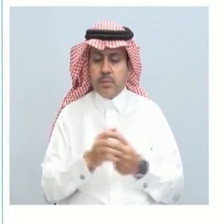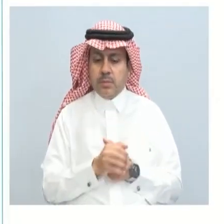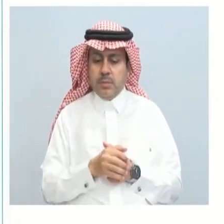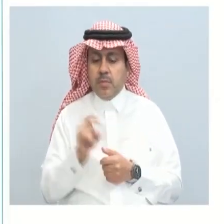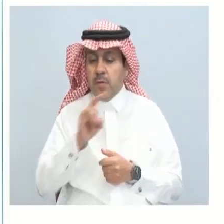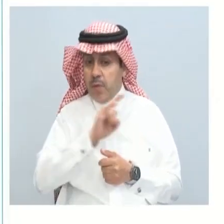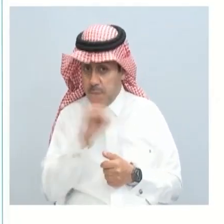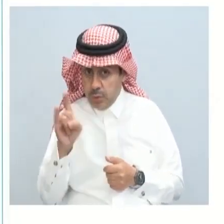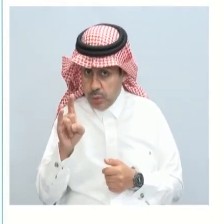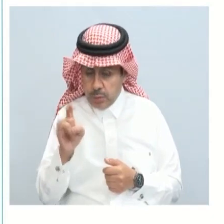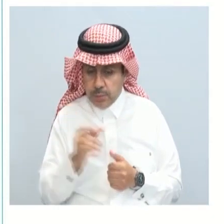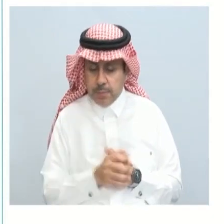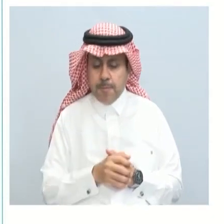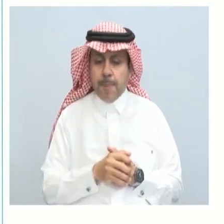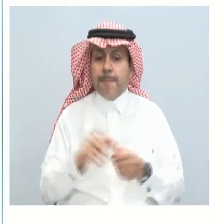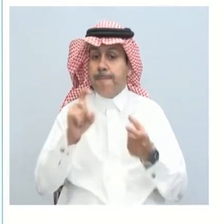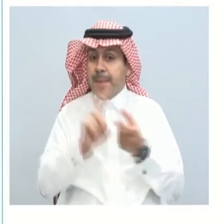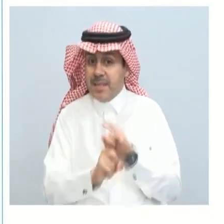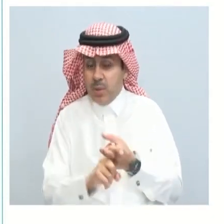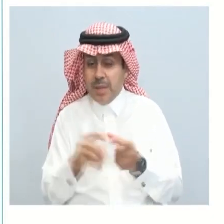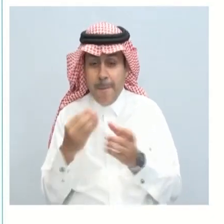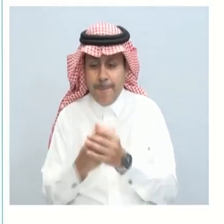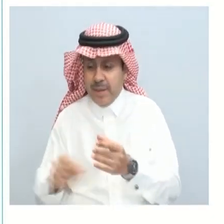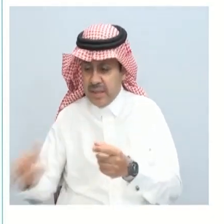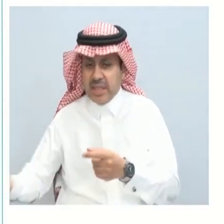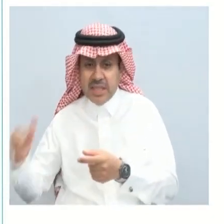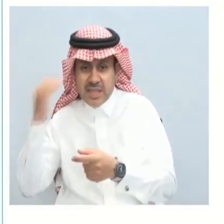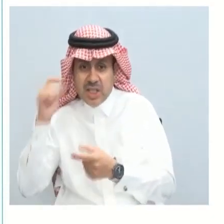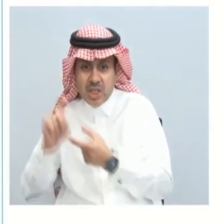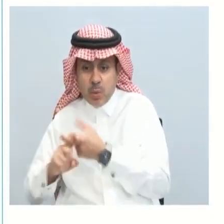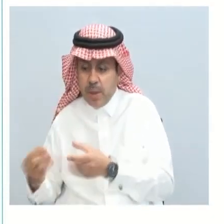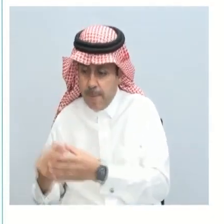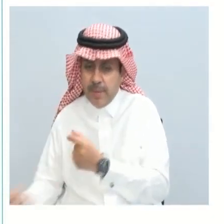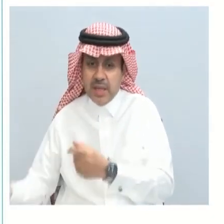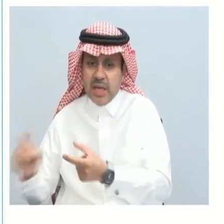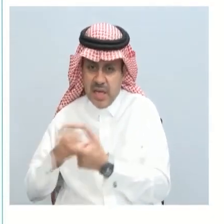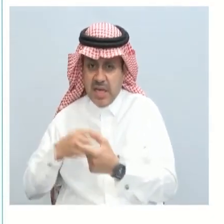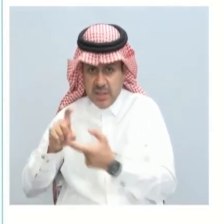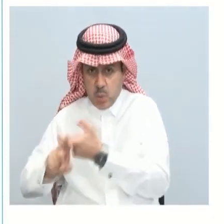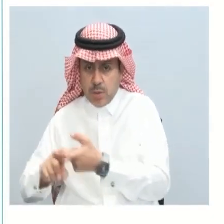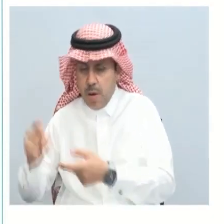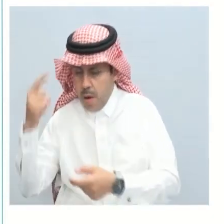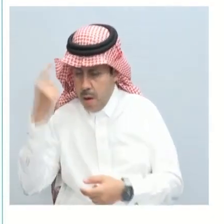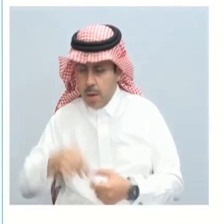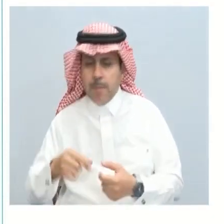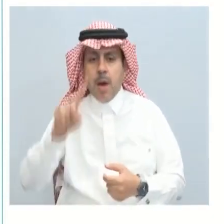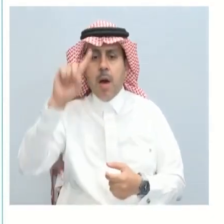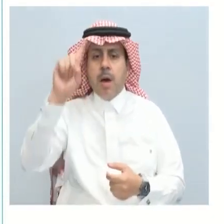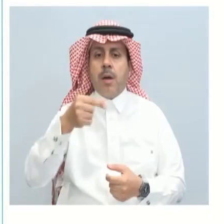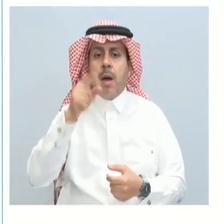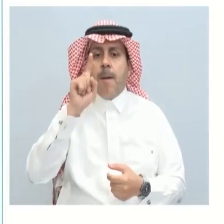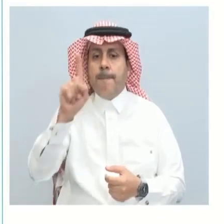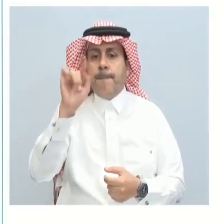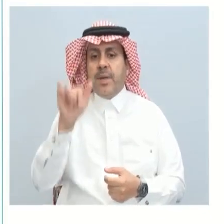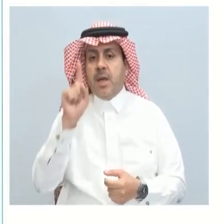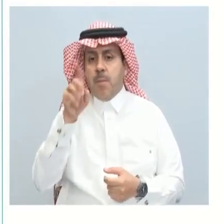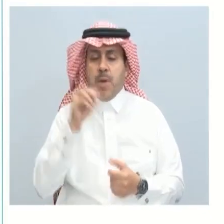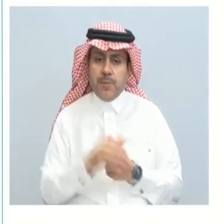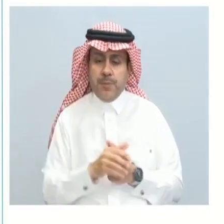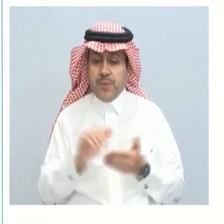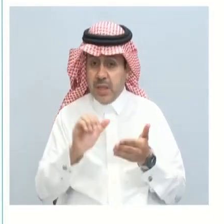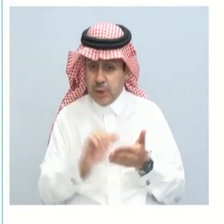يجوز للانسان ان يتزوج ابنه زوجته تسمى الربيبه ويشترط في التحريم